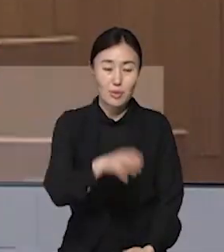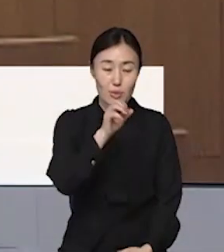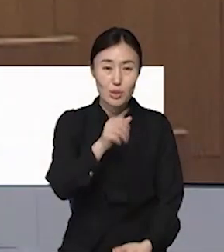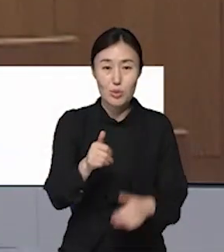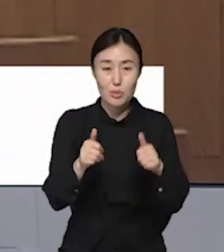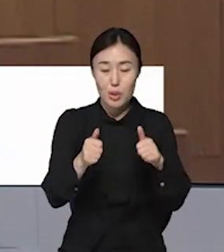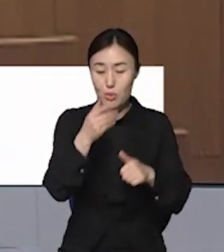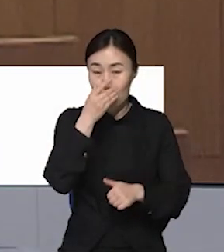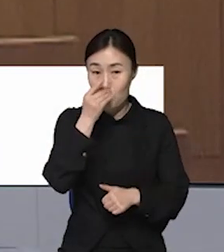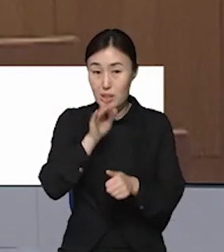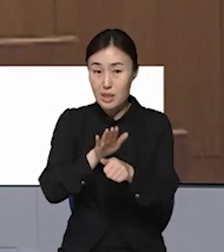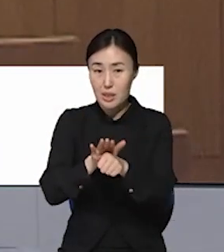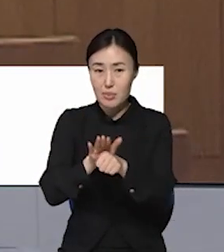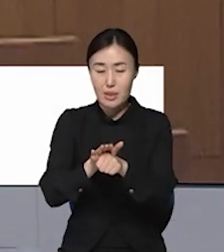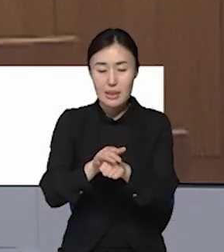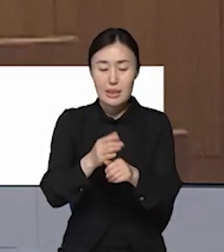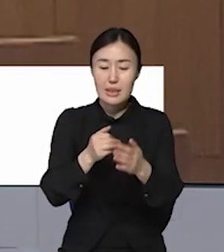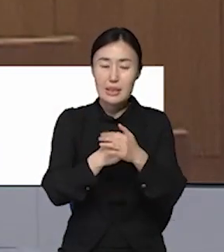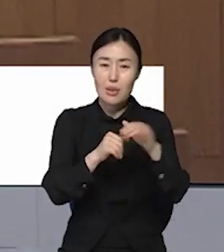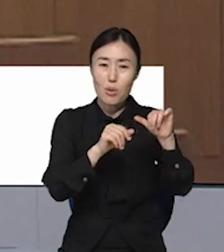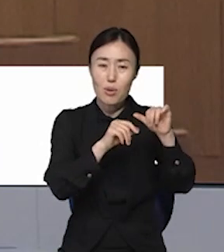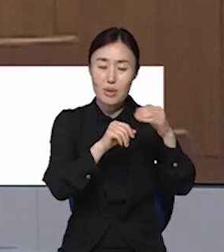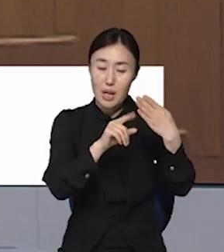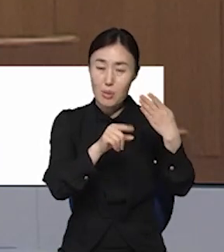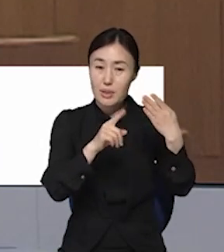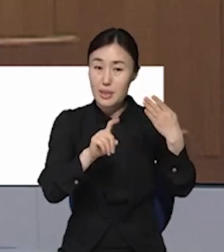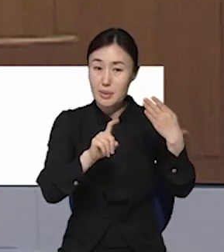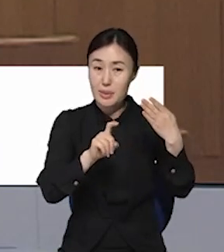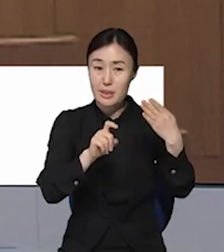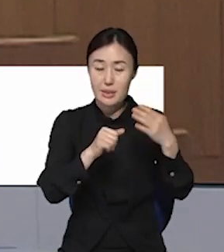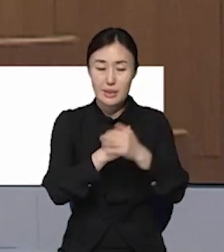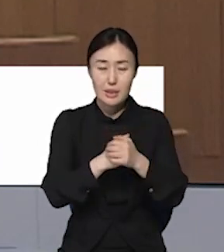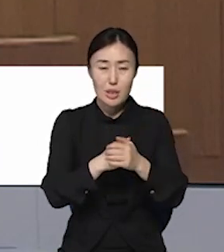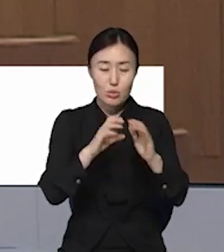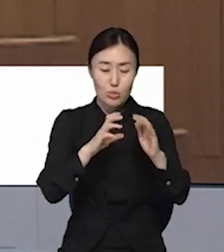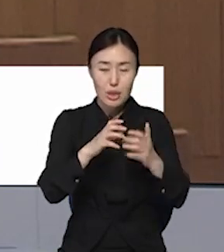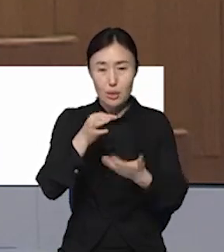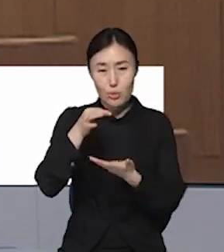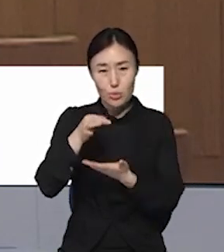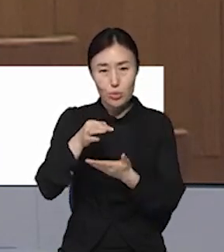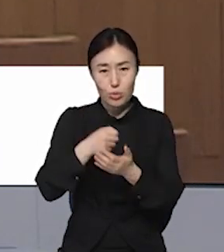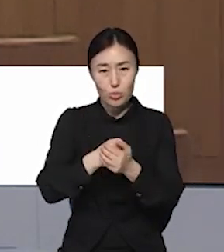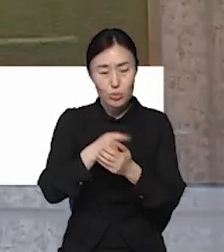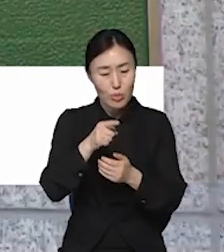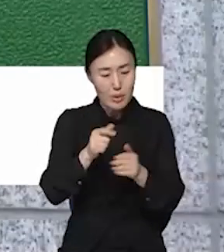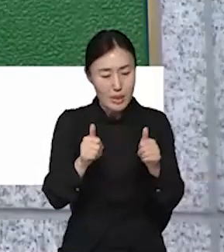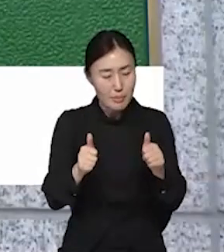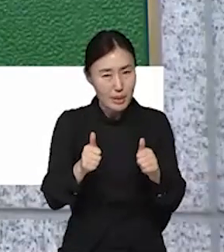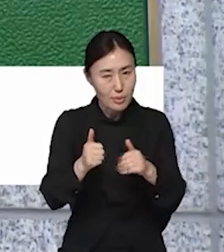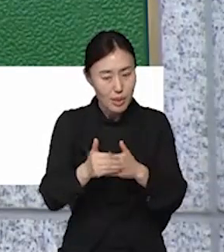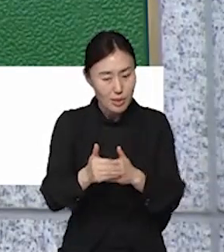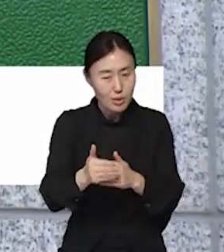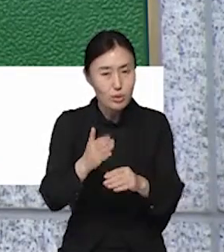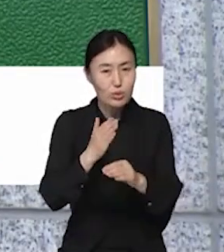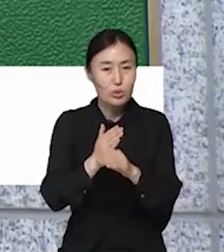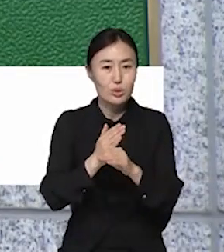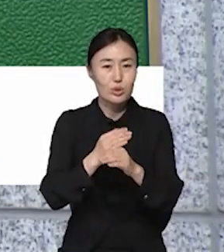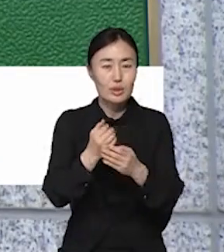광주지법 순천지원은 지난해 11월 지역신문 대표 시절 국가보조금 유용사건 재판 과정에 함께